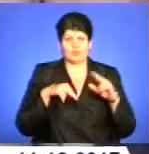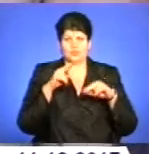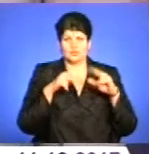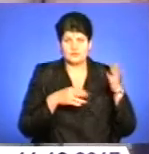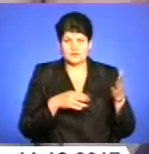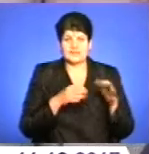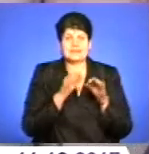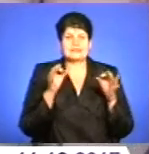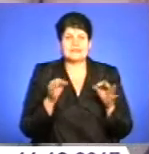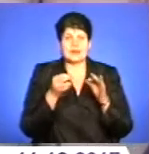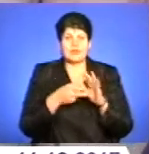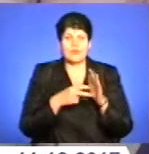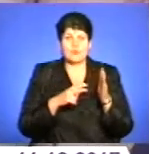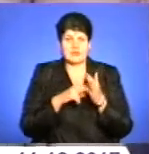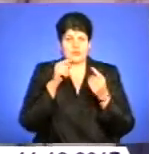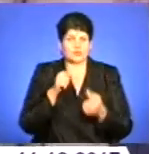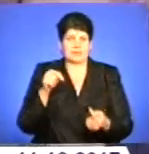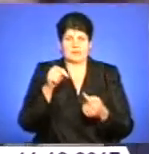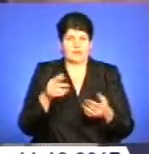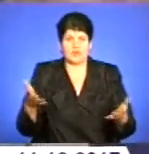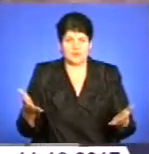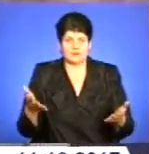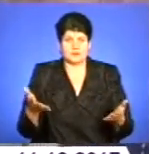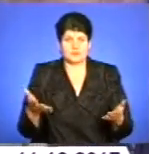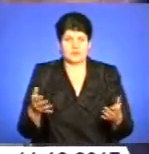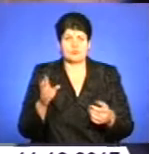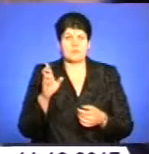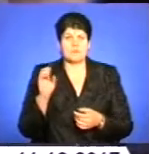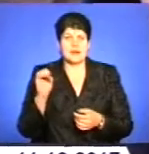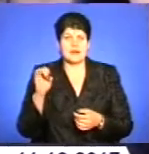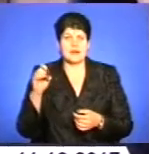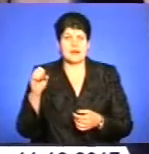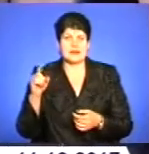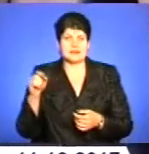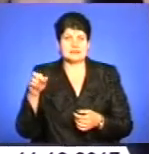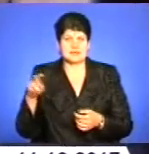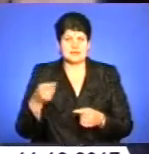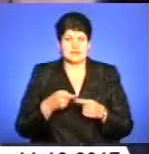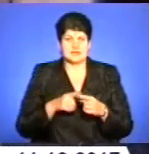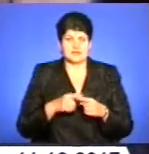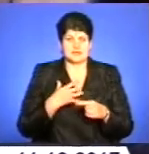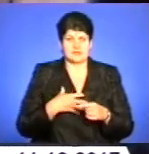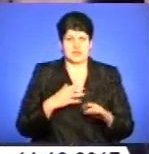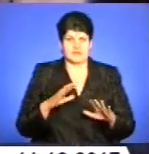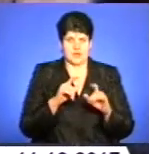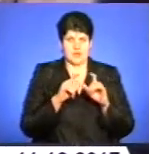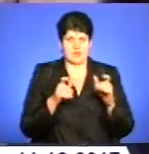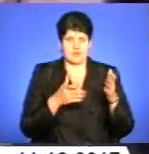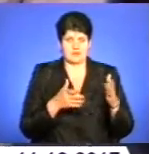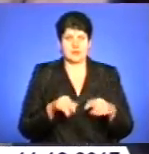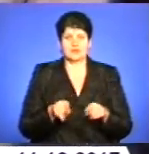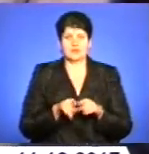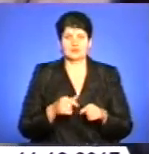він ніякому плану не підходить, тому що Березіль – стратегічний об'єкт. А також в